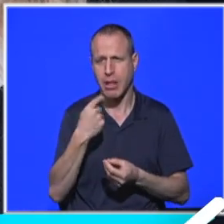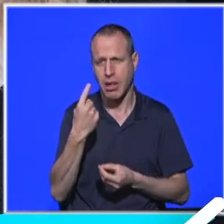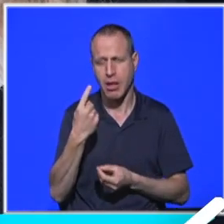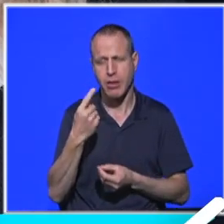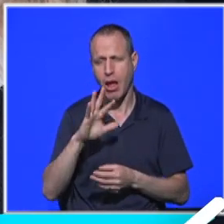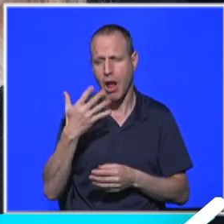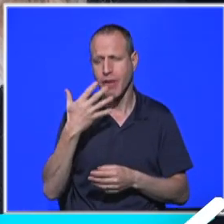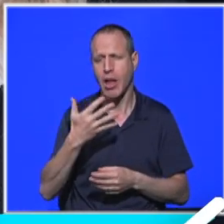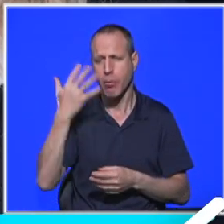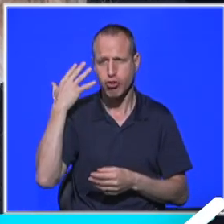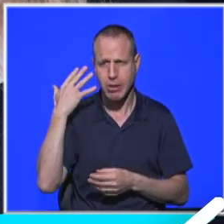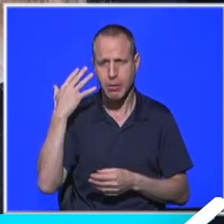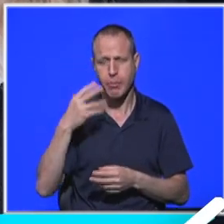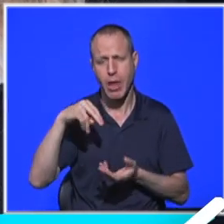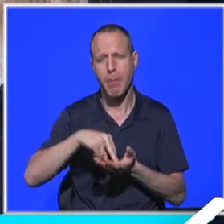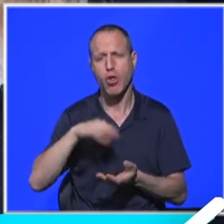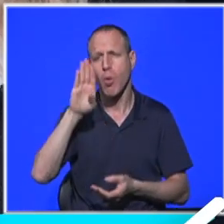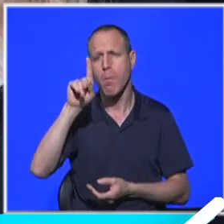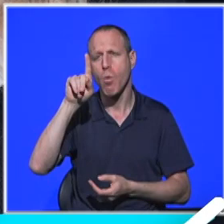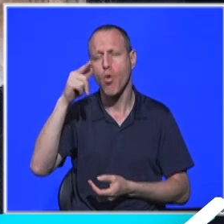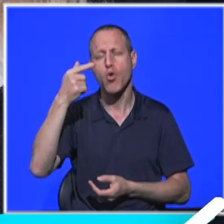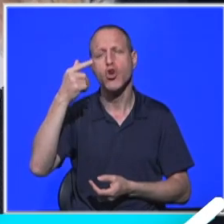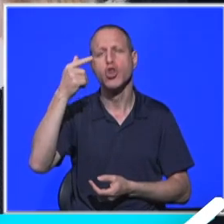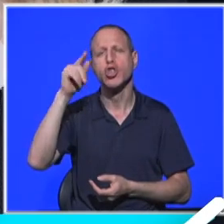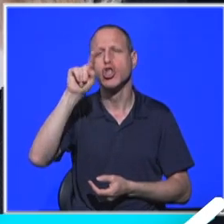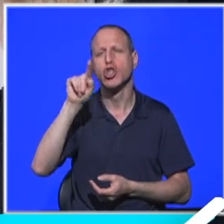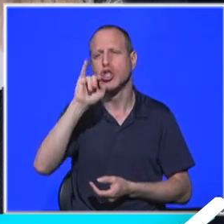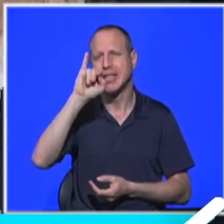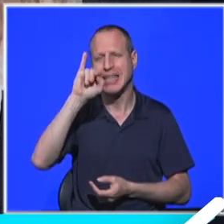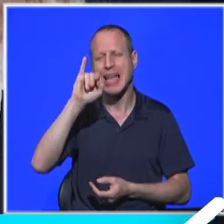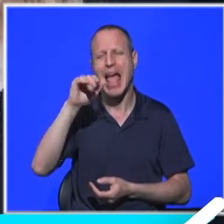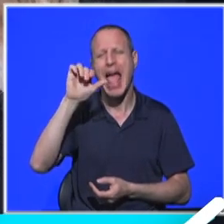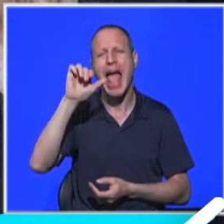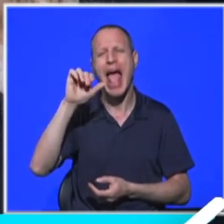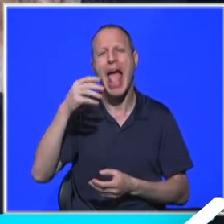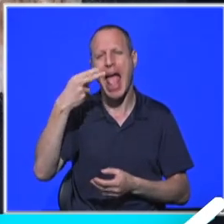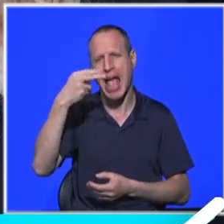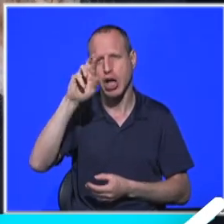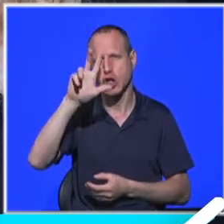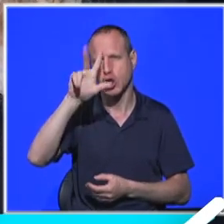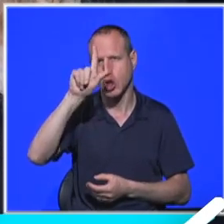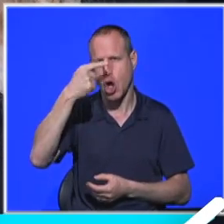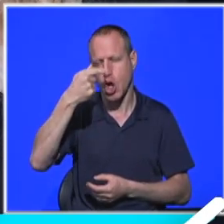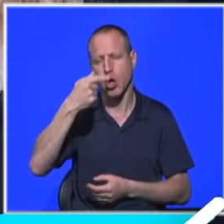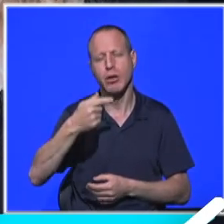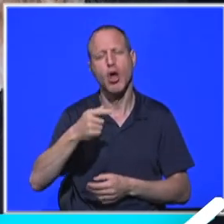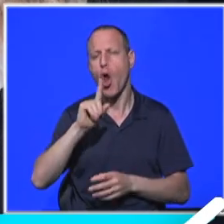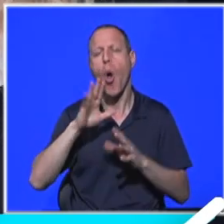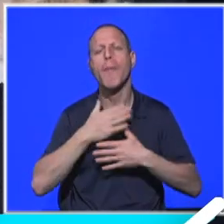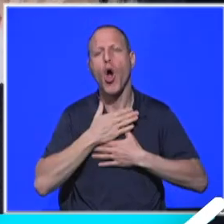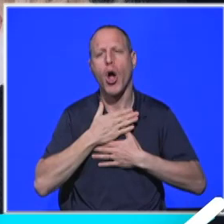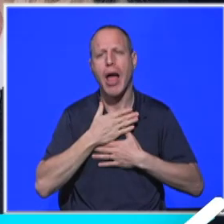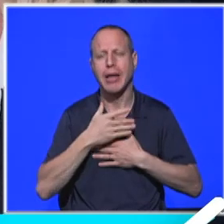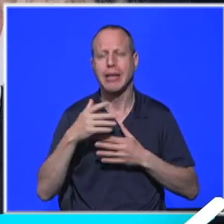שוכחים, עמד בוז'י הרצוג, לא בדיוק מרוקני, בראשות מפלגת העבודה, לצידו ציפי לבני, לא